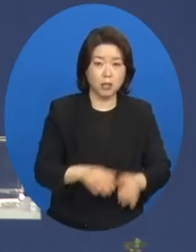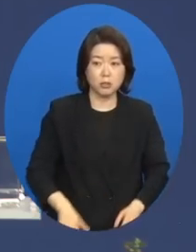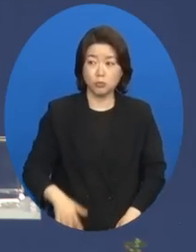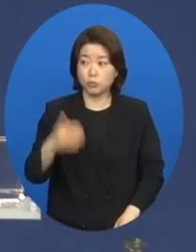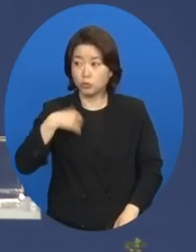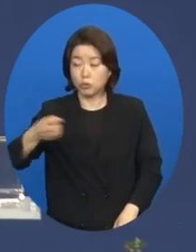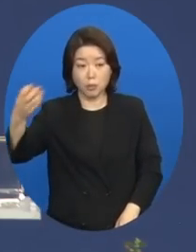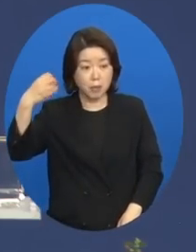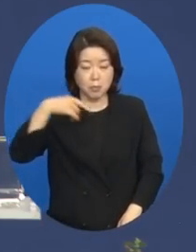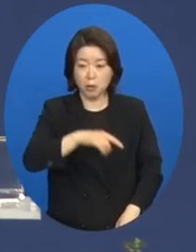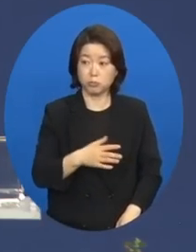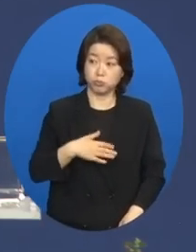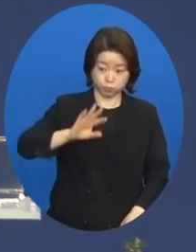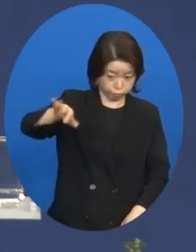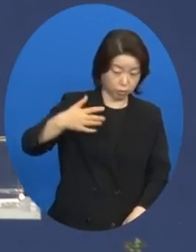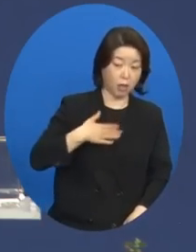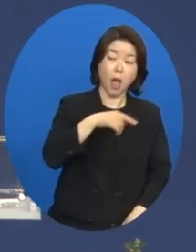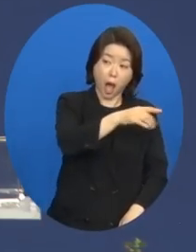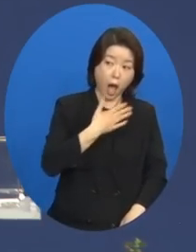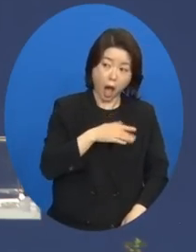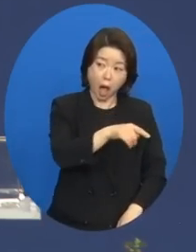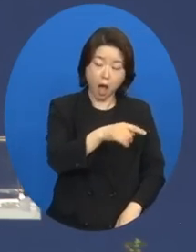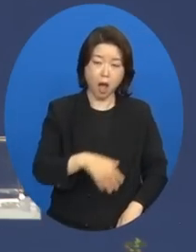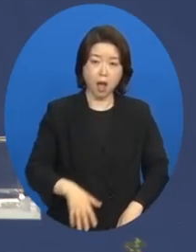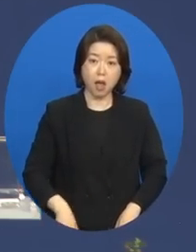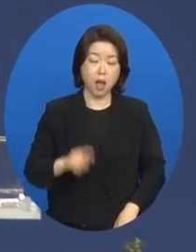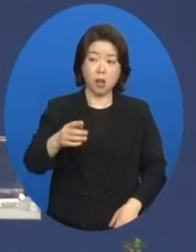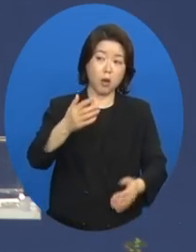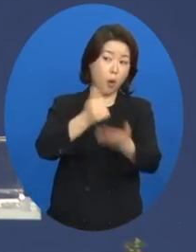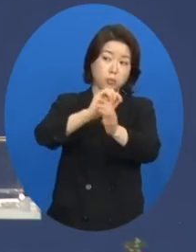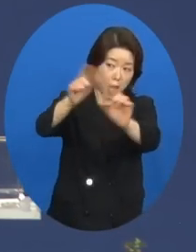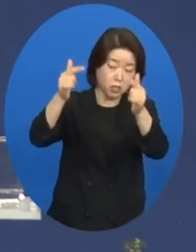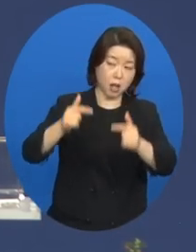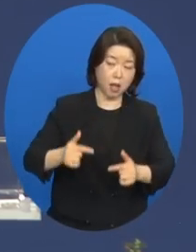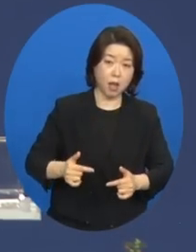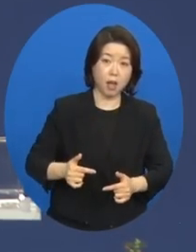해도 난 알아요. 그분은 알아요. 그분 그럴 뿐 아니에요.